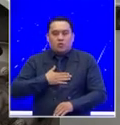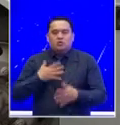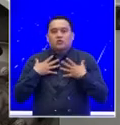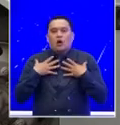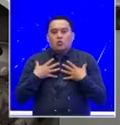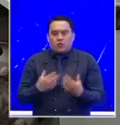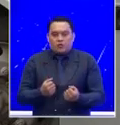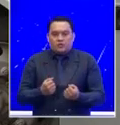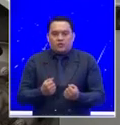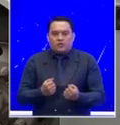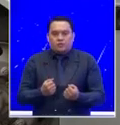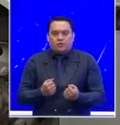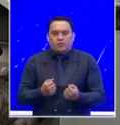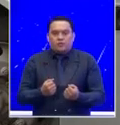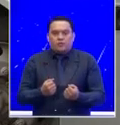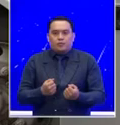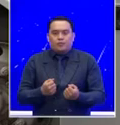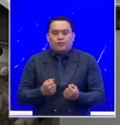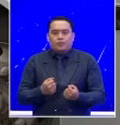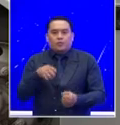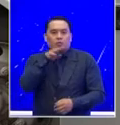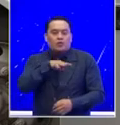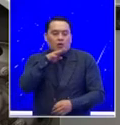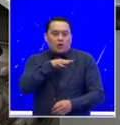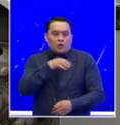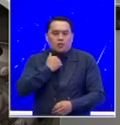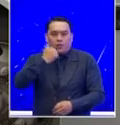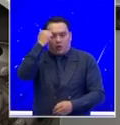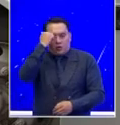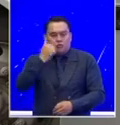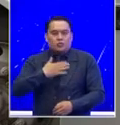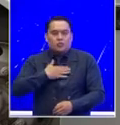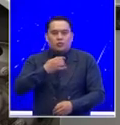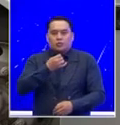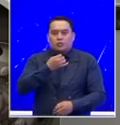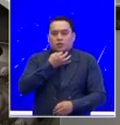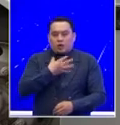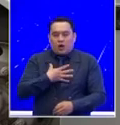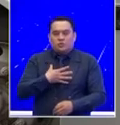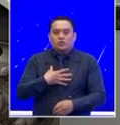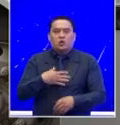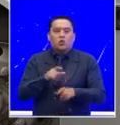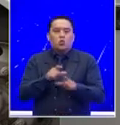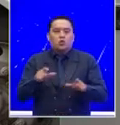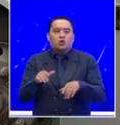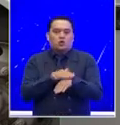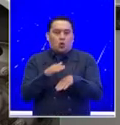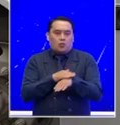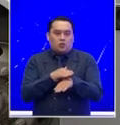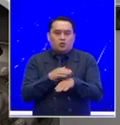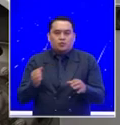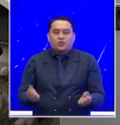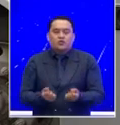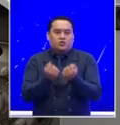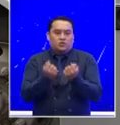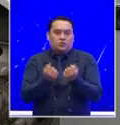здоровы. Мы очень благодарны Текели. Нам очень понравилось здесь. Люди очень добрые, все пишут нам слова